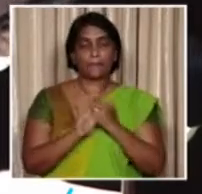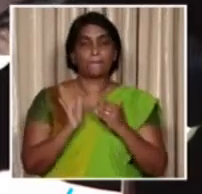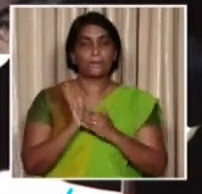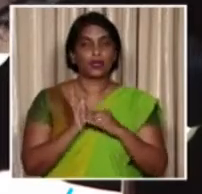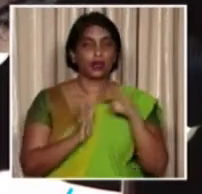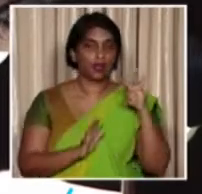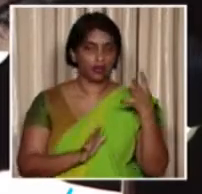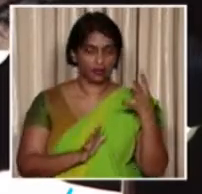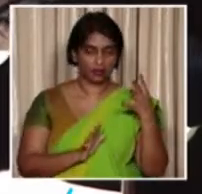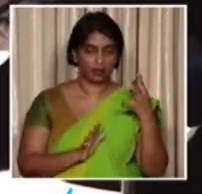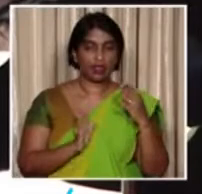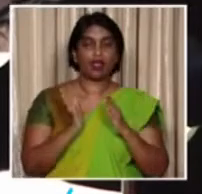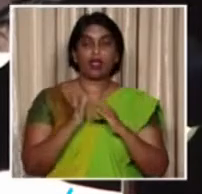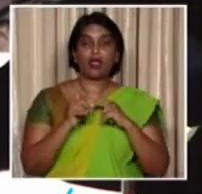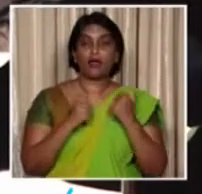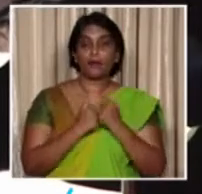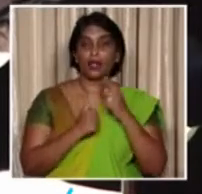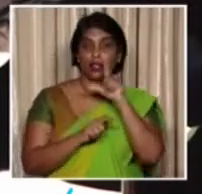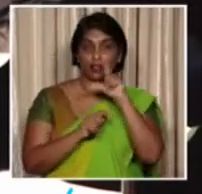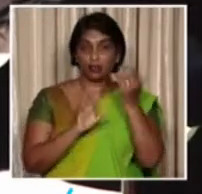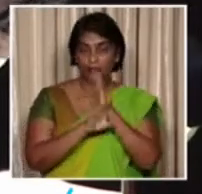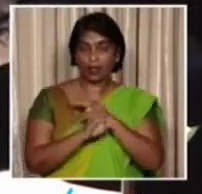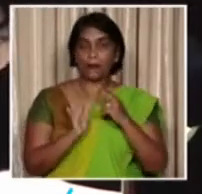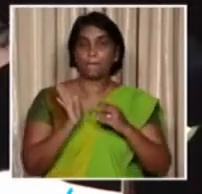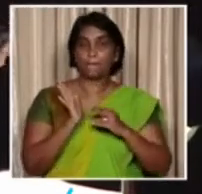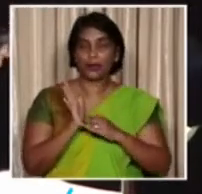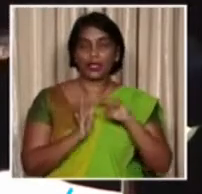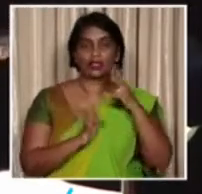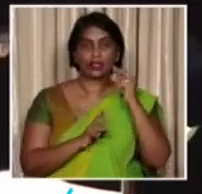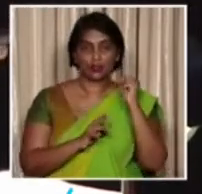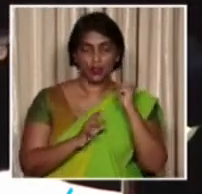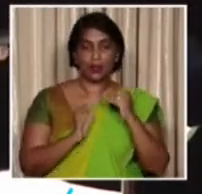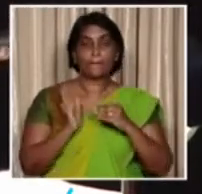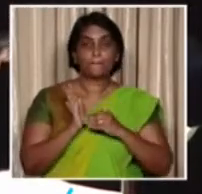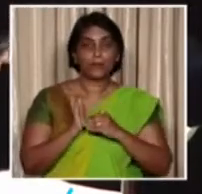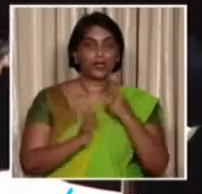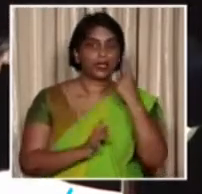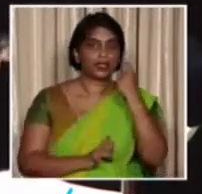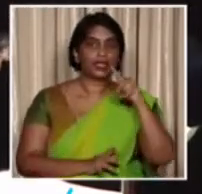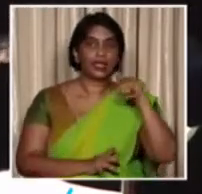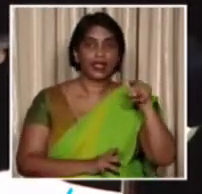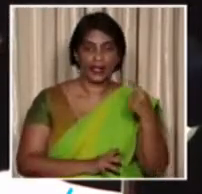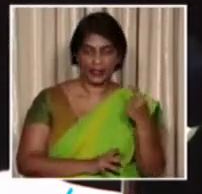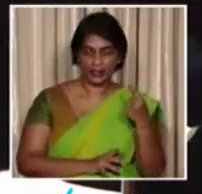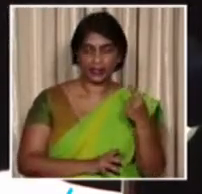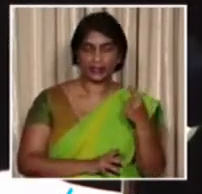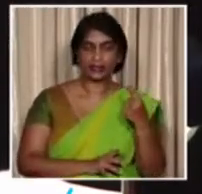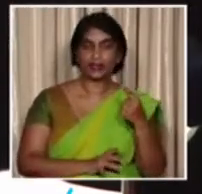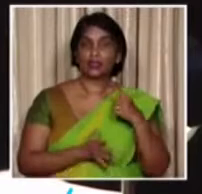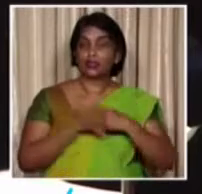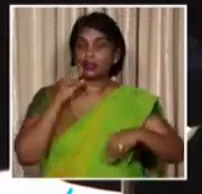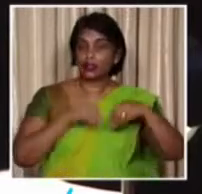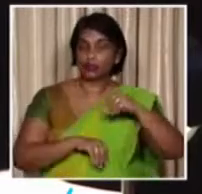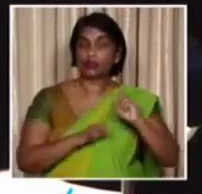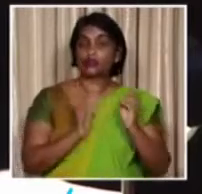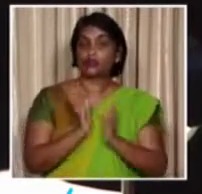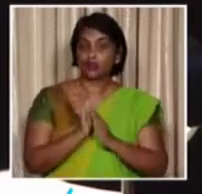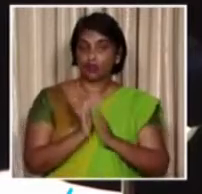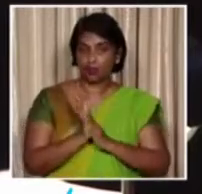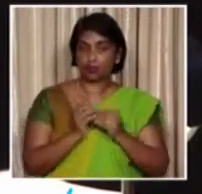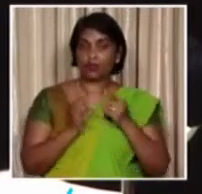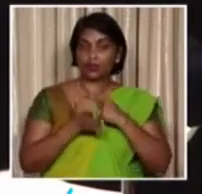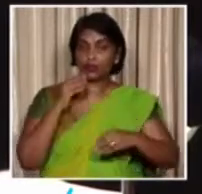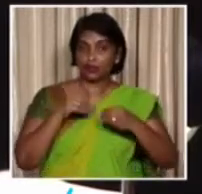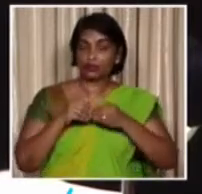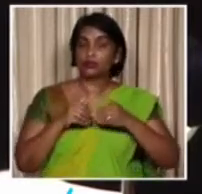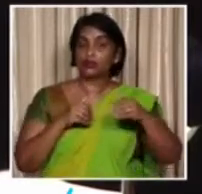මිලියන 400යි අප්‍රේල් 17ට පෙර මිලියන 250යි මිලියන 1100යි මැතිවරණ කොමිසමට මැතිවරණ